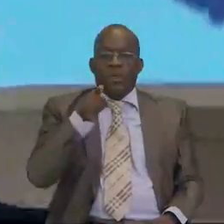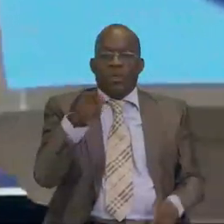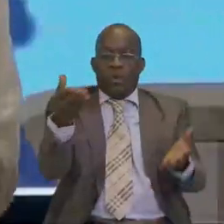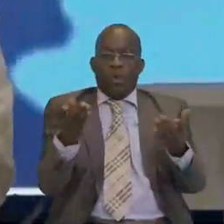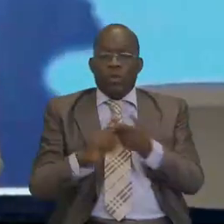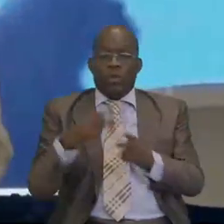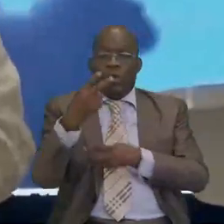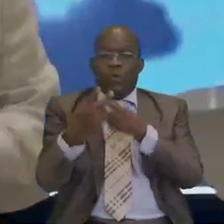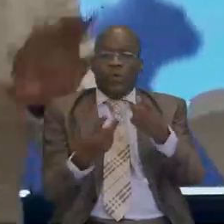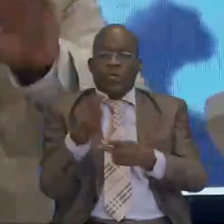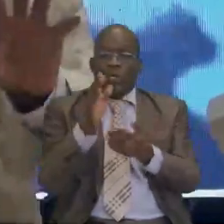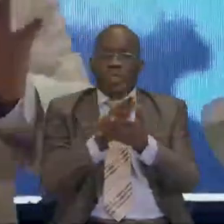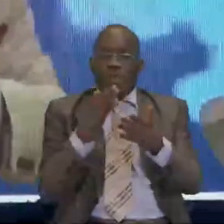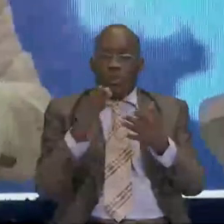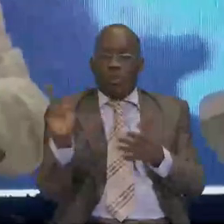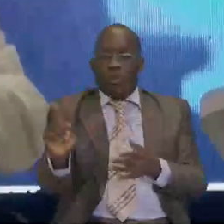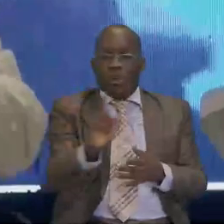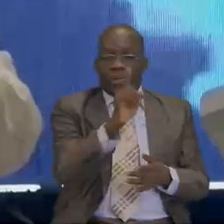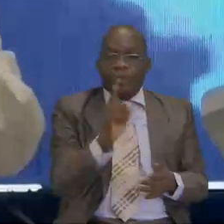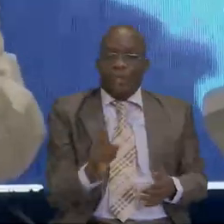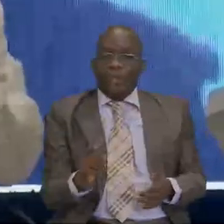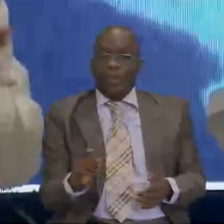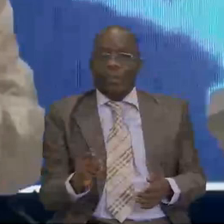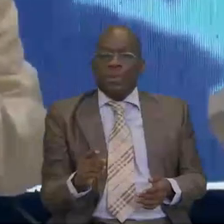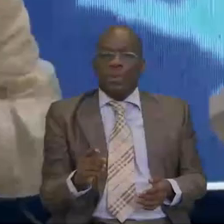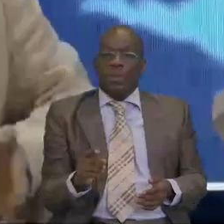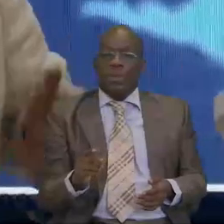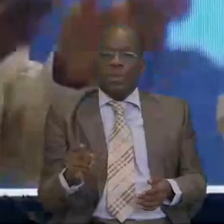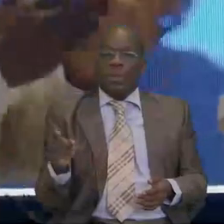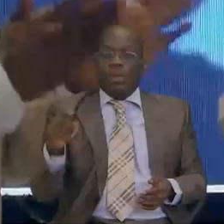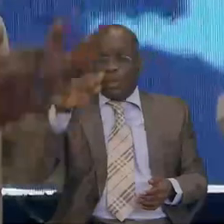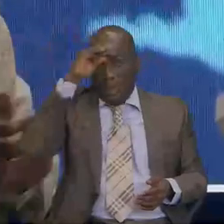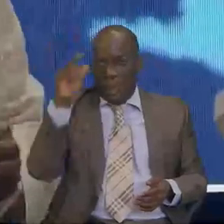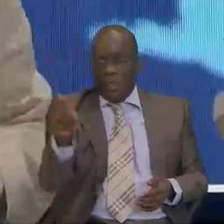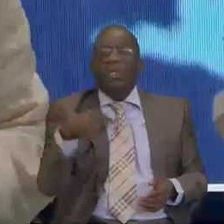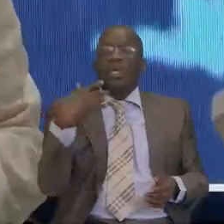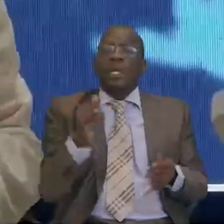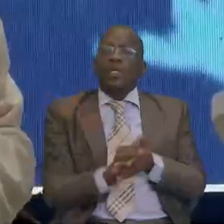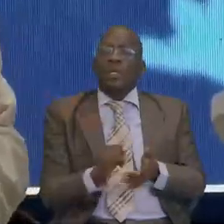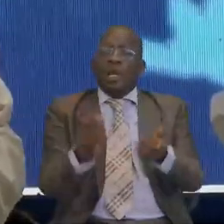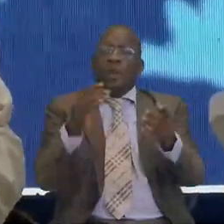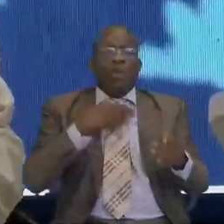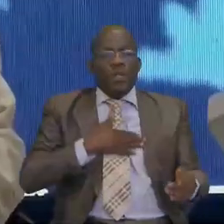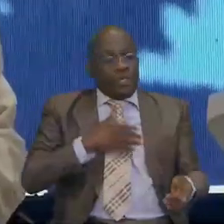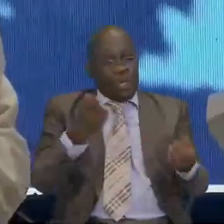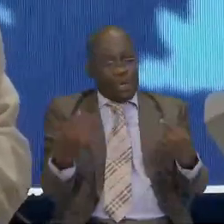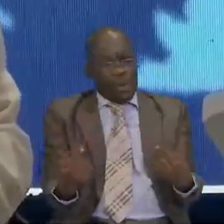Tu veux visiter quelqu'un et il dit, s'il te plaît, viens à telle heure.